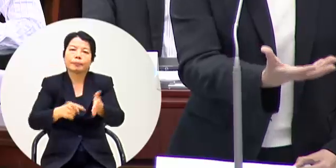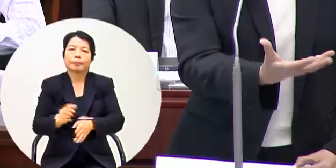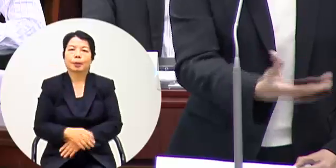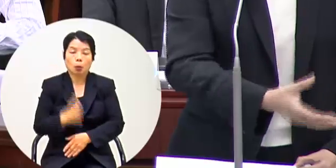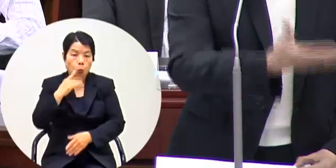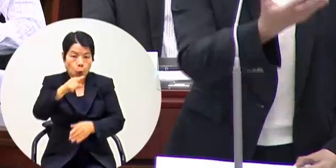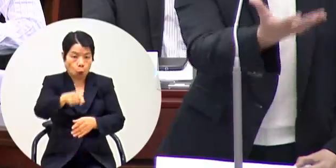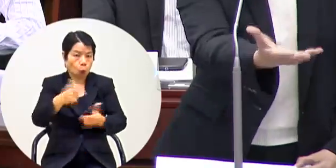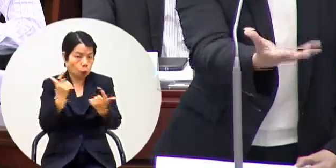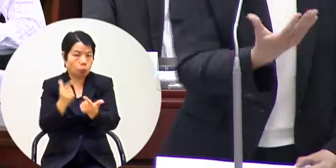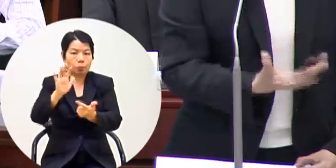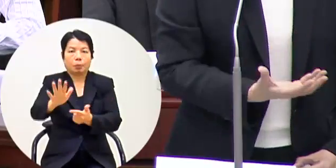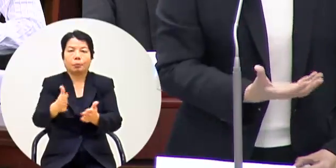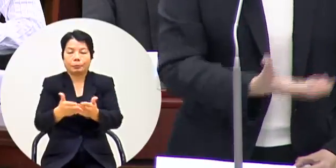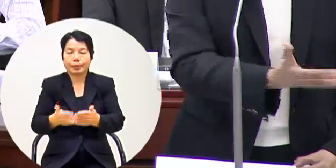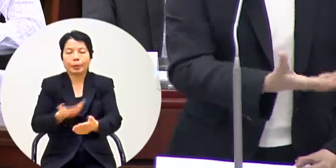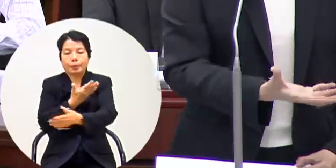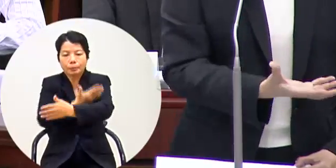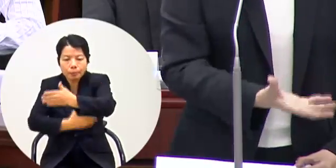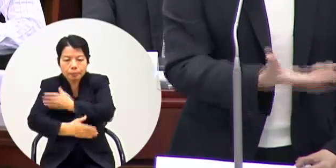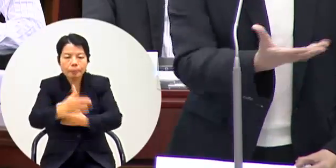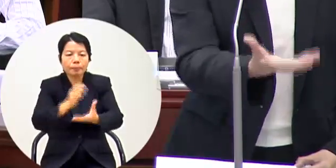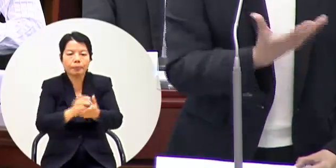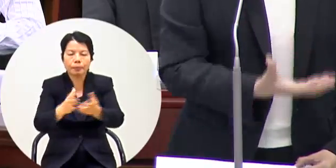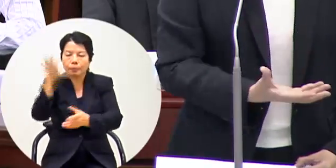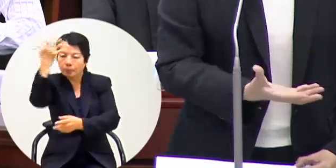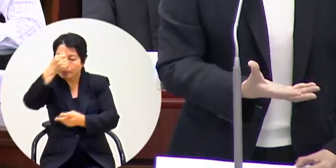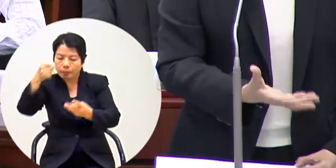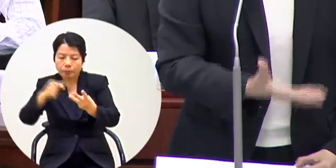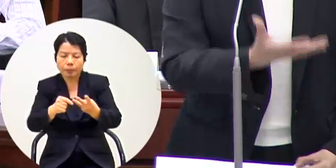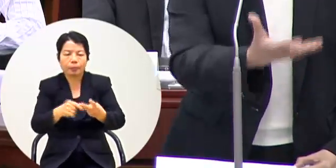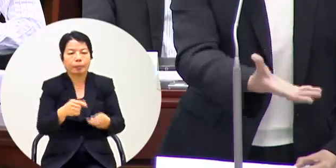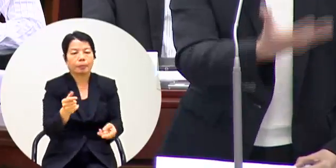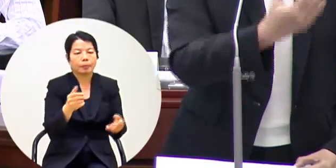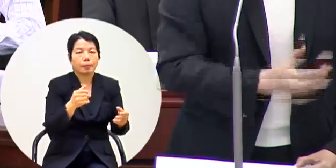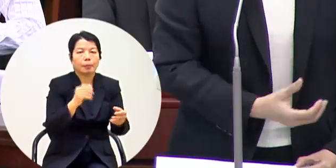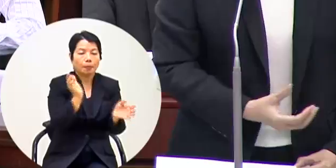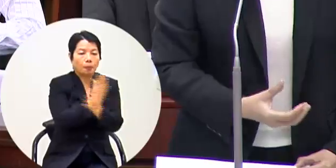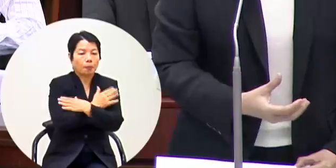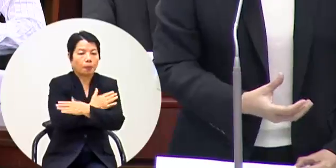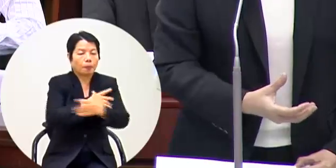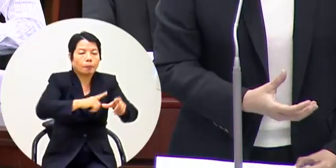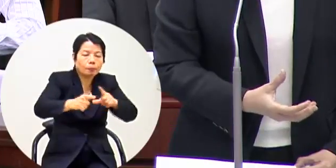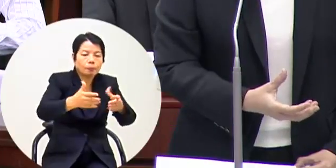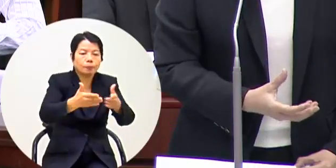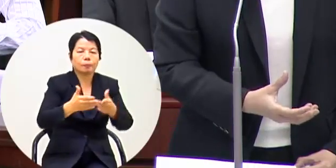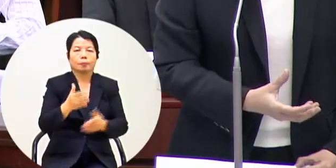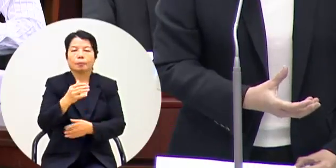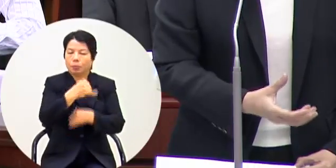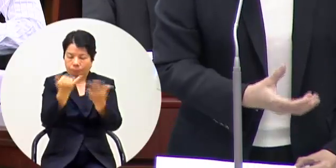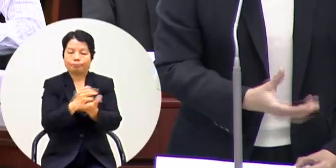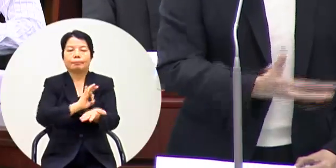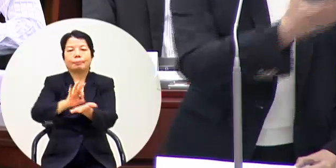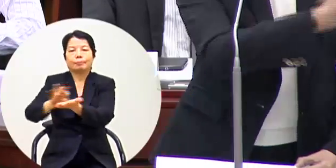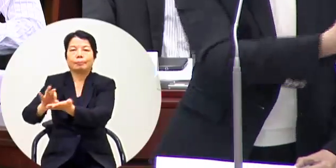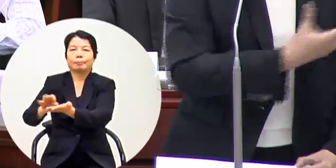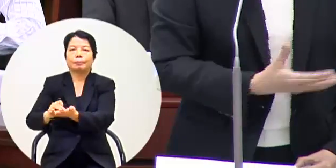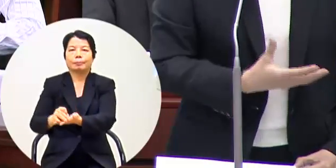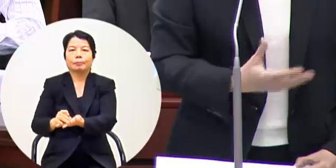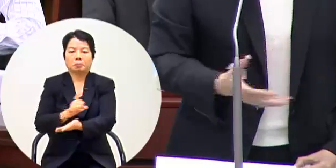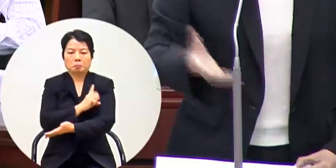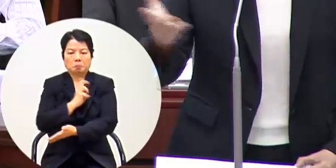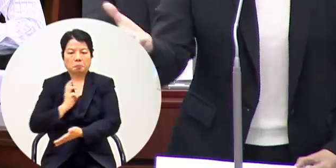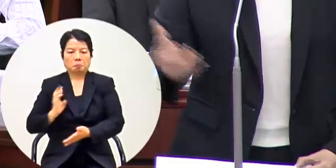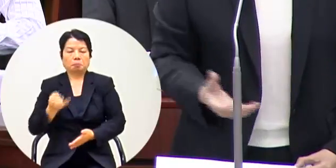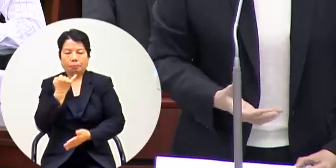朋友可以用，小朋友育儿社区的好公共家园，说不定我们也是可以在这个地方来做运用，甚至新